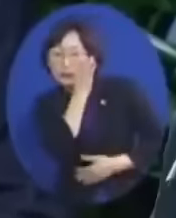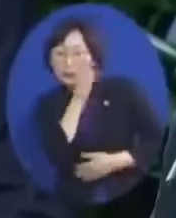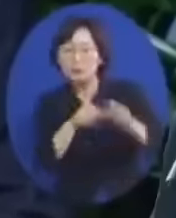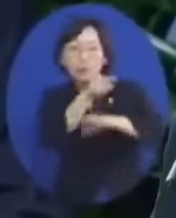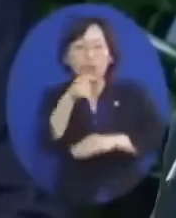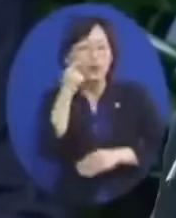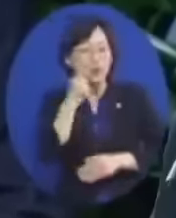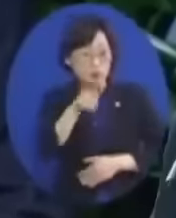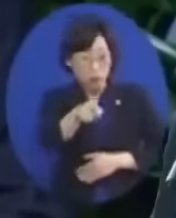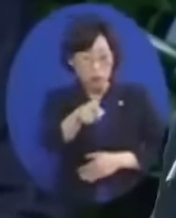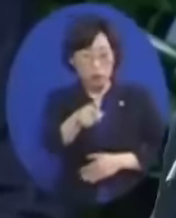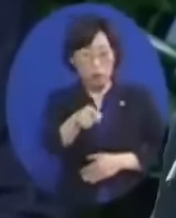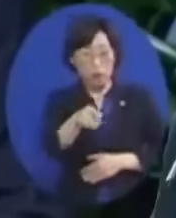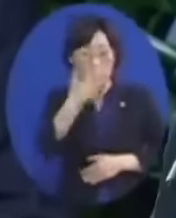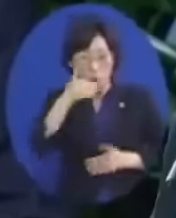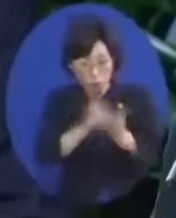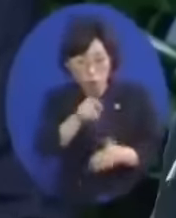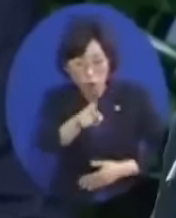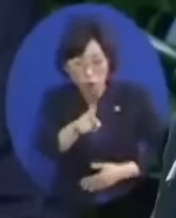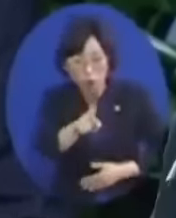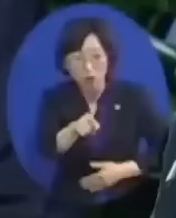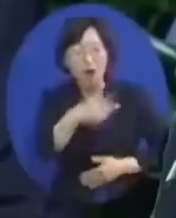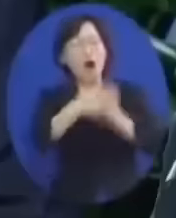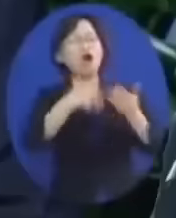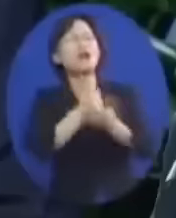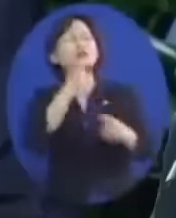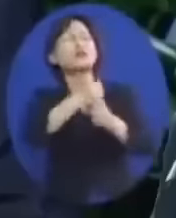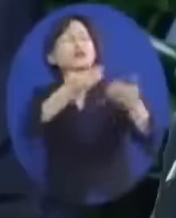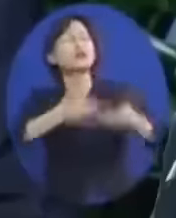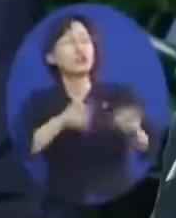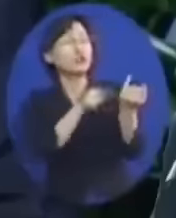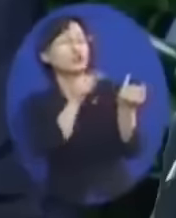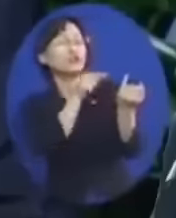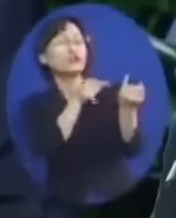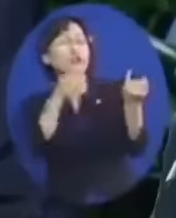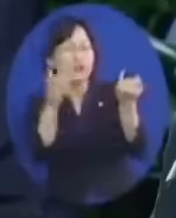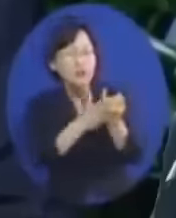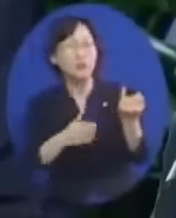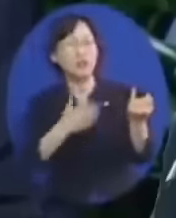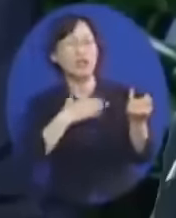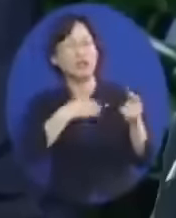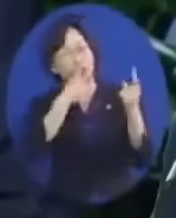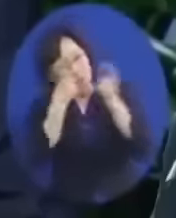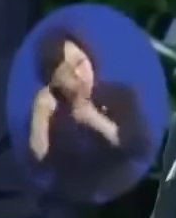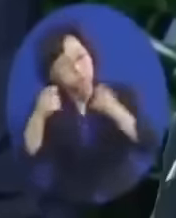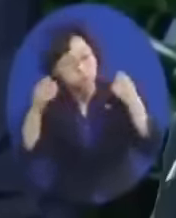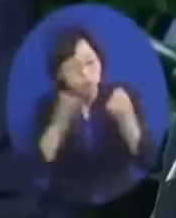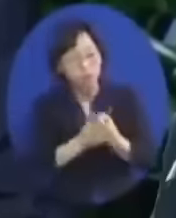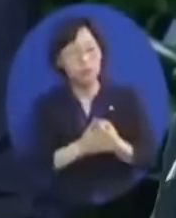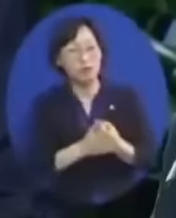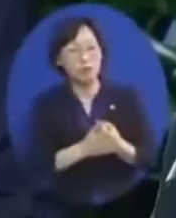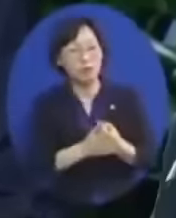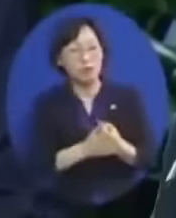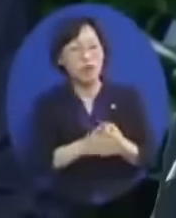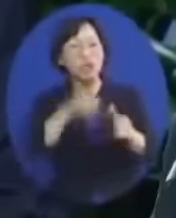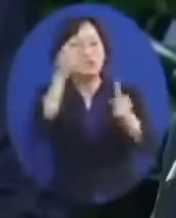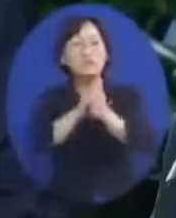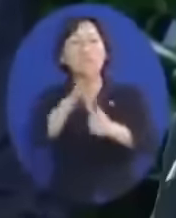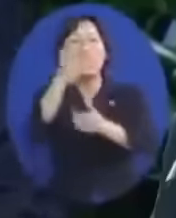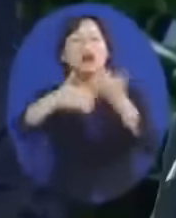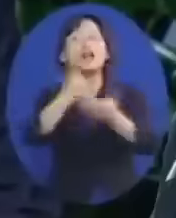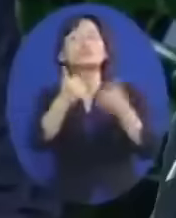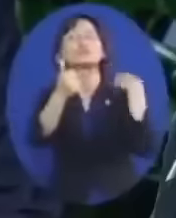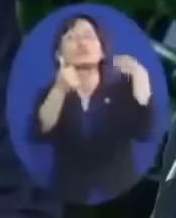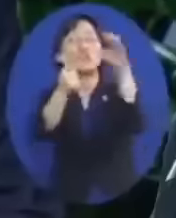먹지 말라는 선악과를 먹었느냐? 하나님이 지어주신 저 여자가 나를 꾀함으로 내가 먹었나이다. 책임은 하나님께 있고 저 여자에게